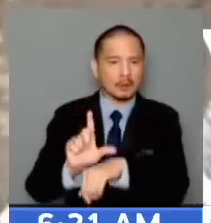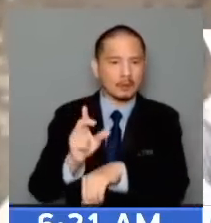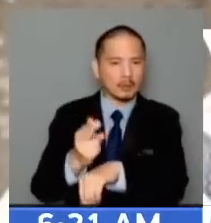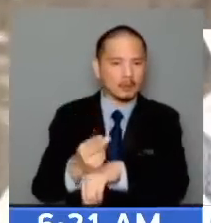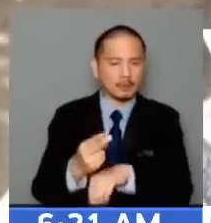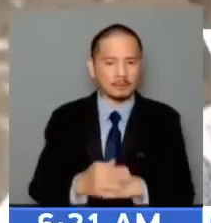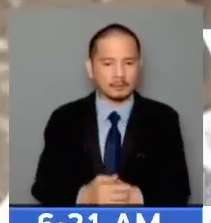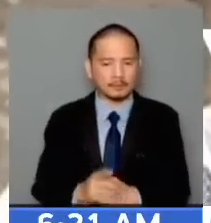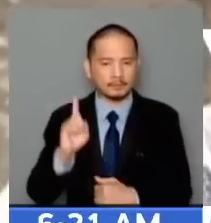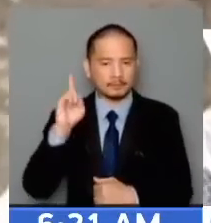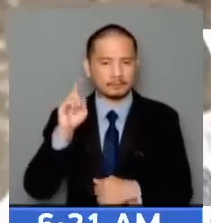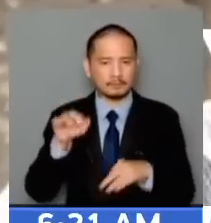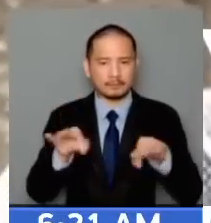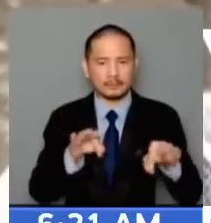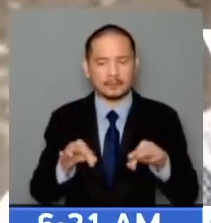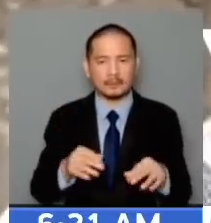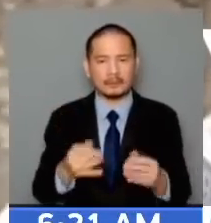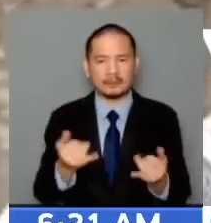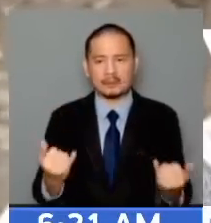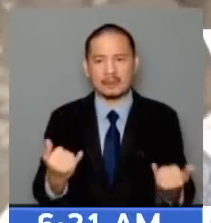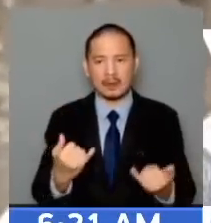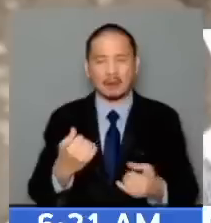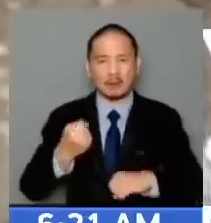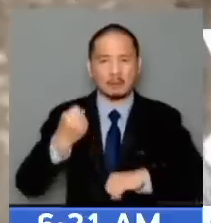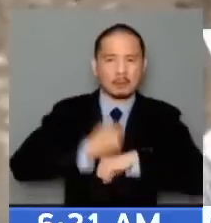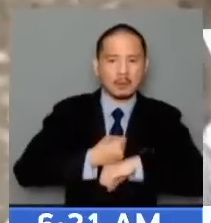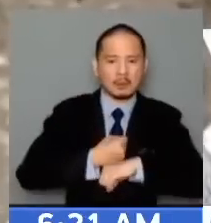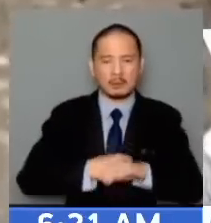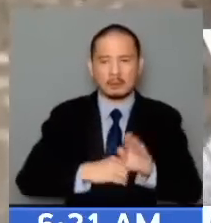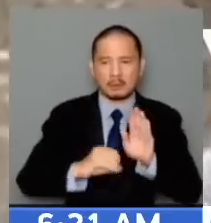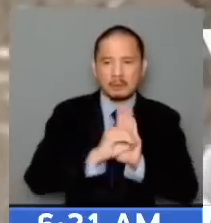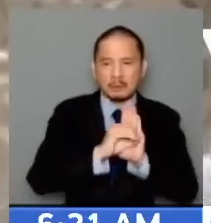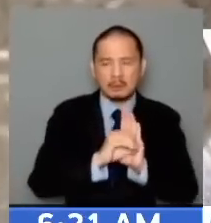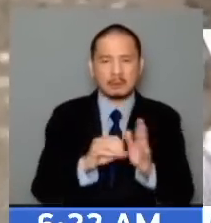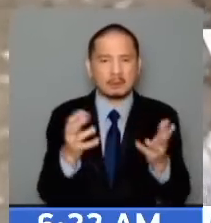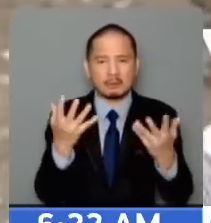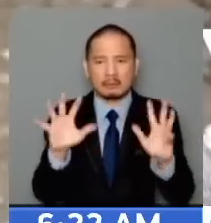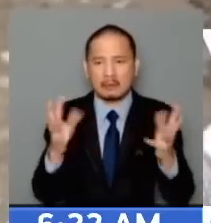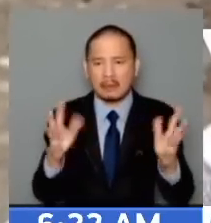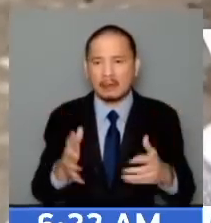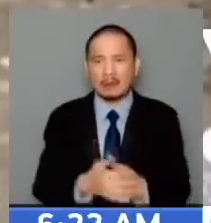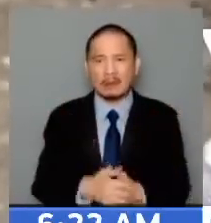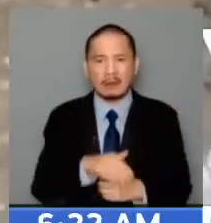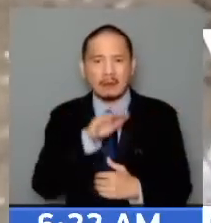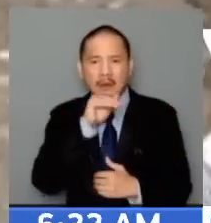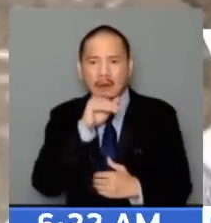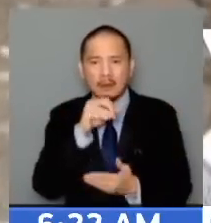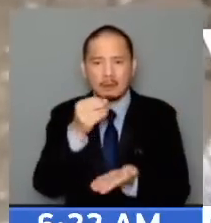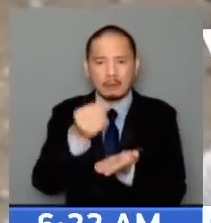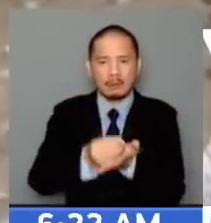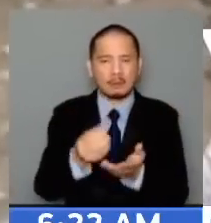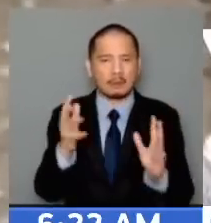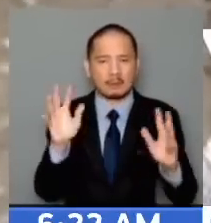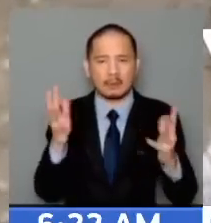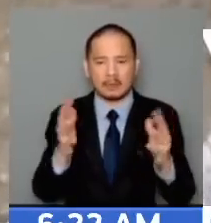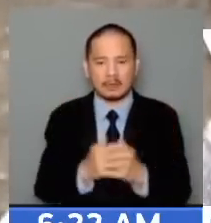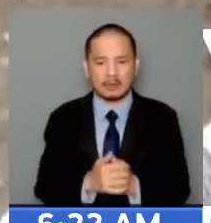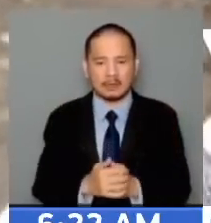kwan eh, kapano nabla. Maliwat ka naman sa puno eh, kung saan makabalik na eh. Ako na, hindi ako na masagod doon, nadulaan